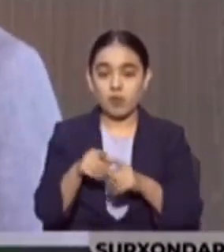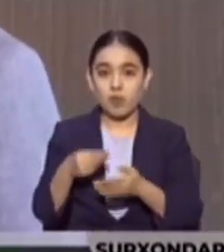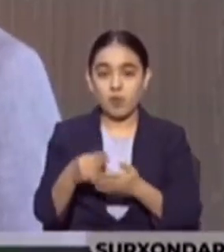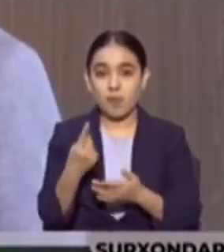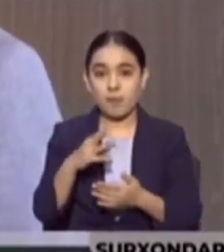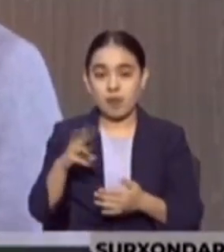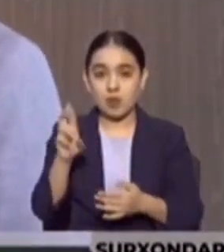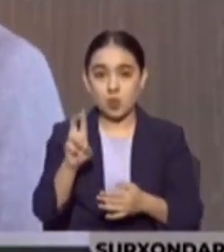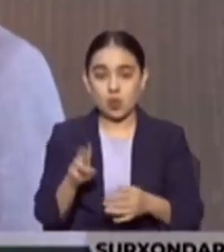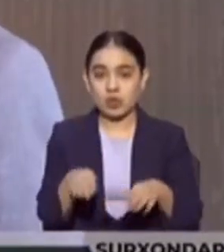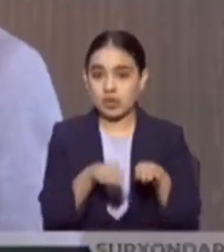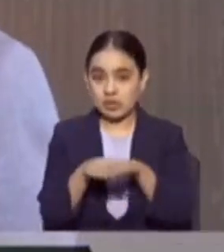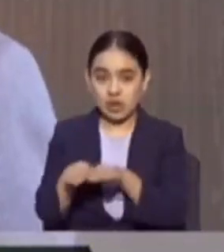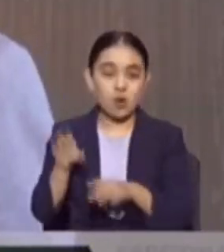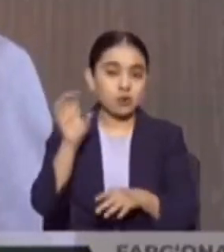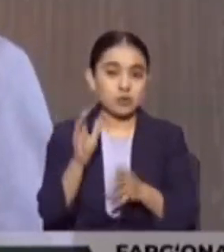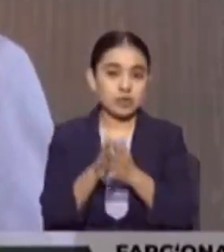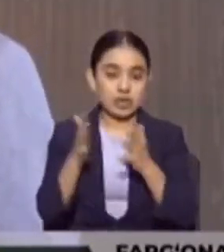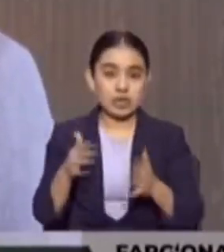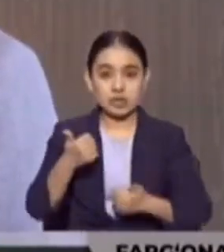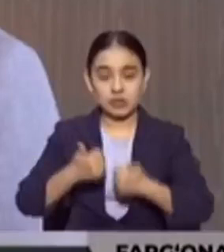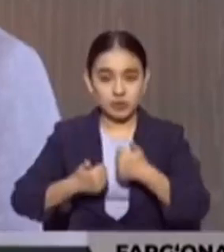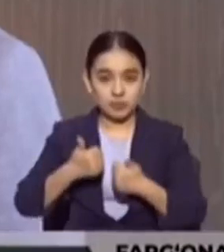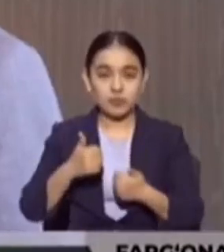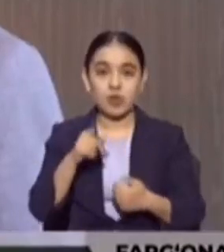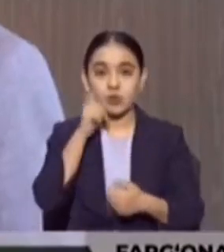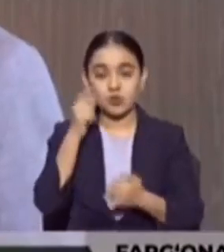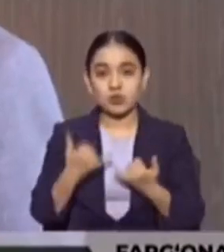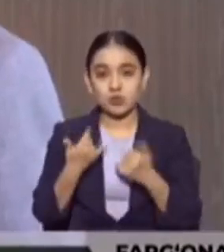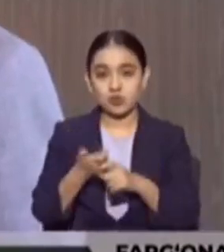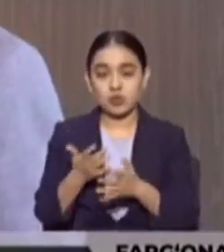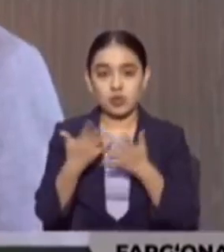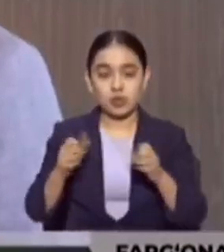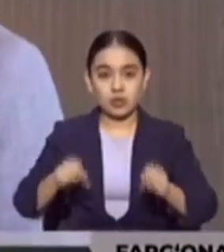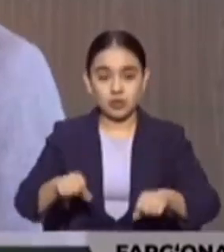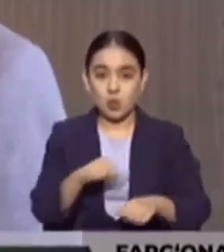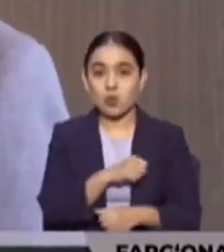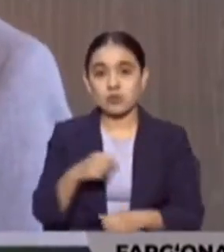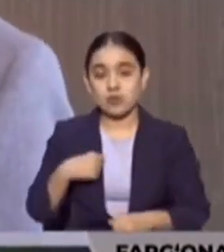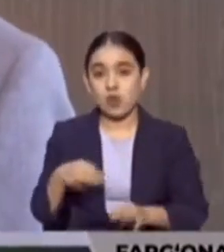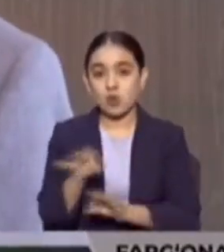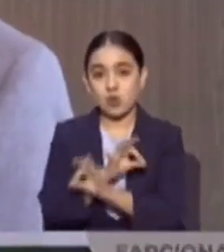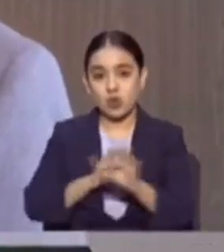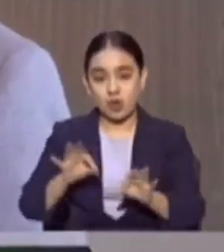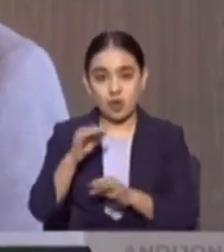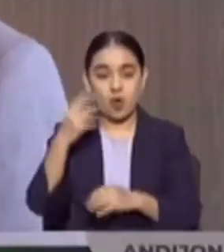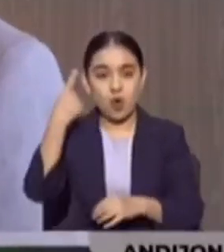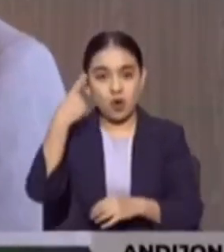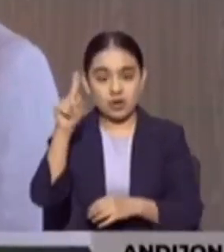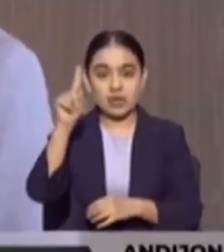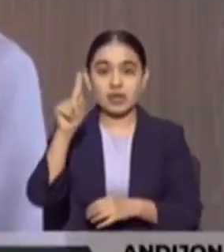1 million dollarga teng. Bu O'zbekistonda eng katta tanlov va yoshlar uchun juda katta imkoniyat o'zlarini shu loyihalarini,